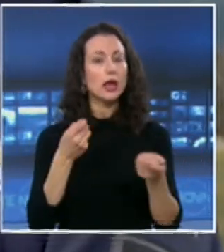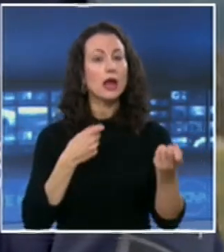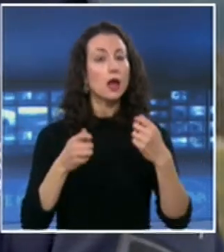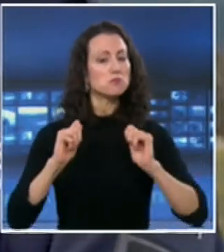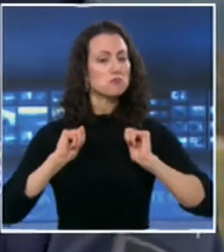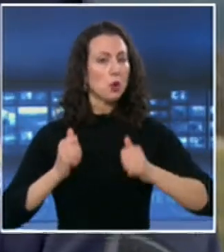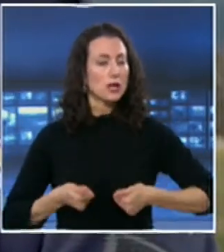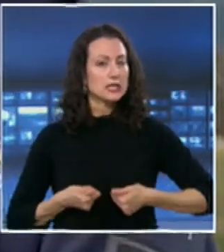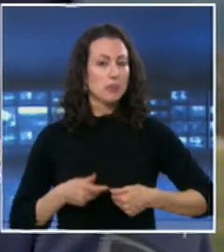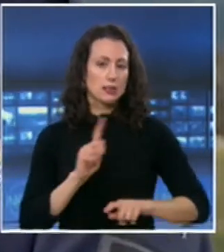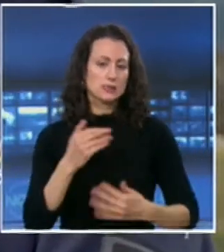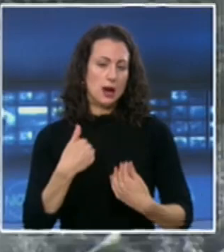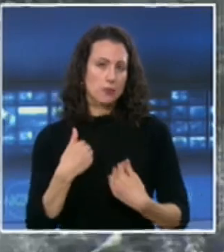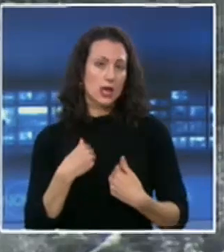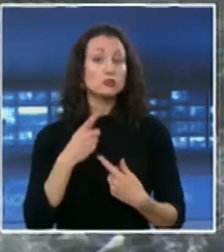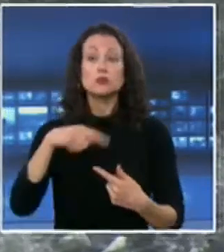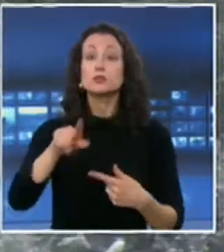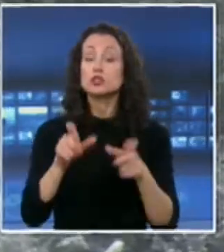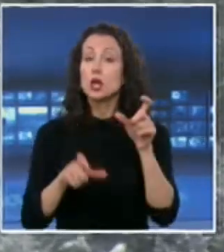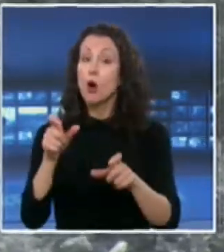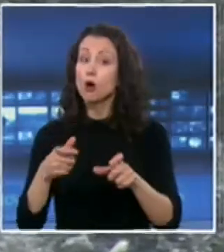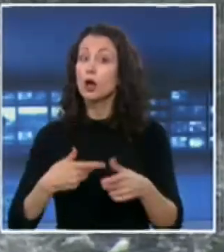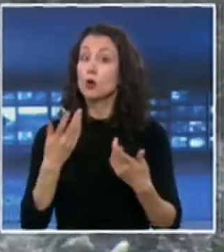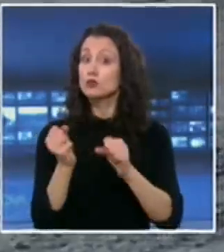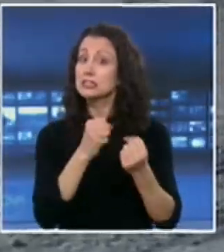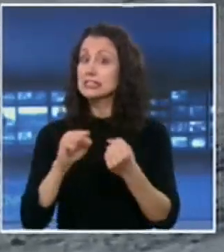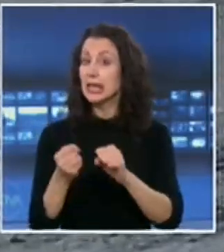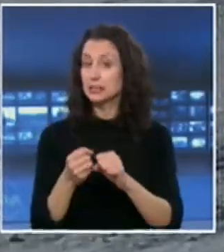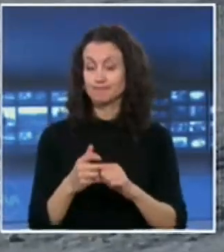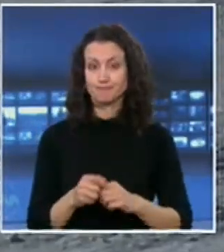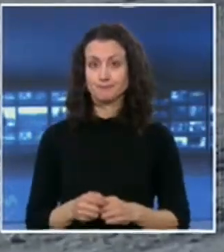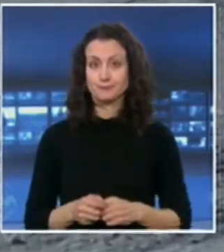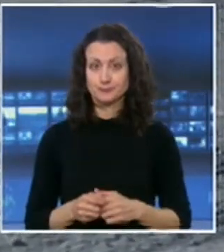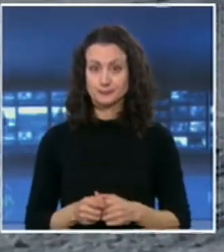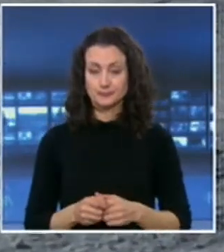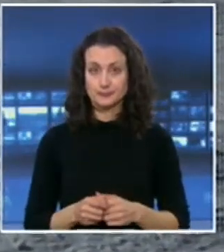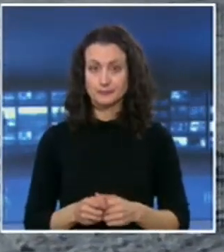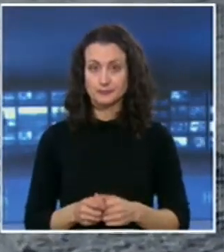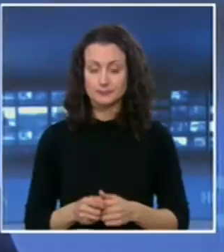всички хора, които посещават курорта. За новините на Нова, Ивелина Николова.